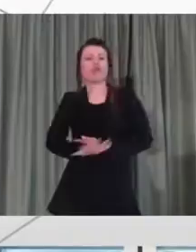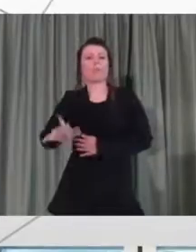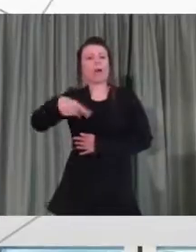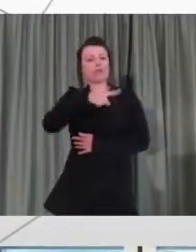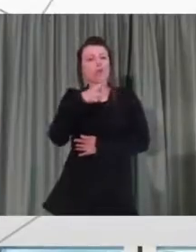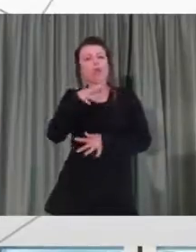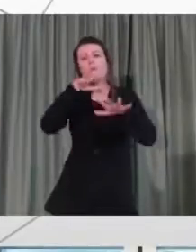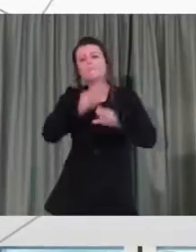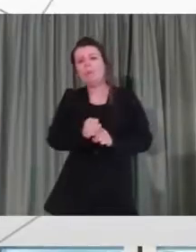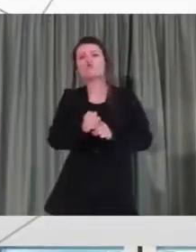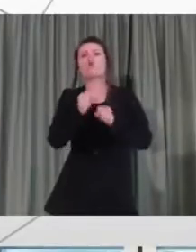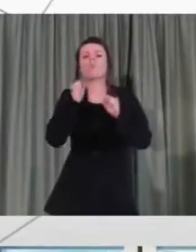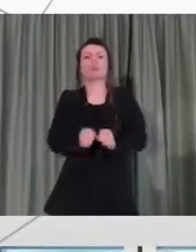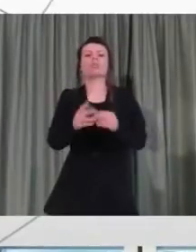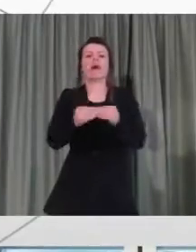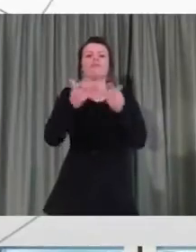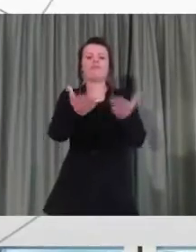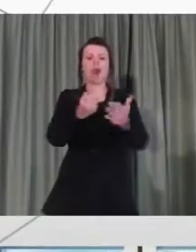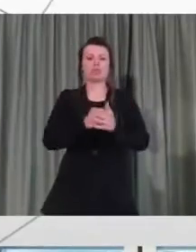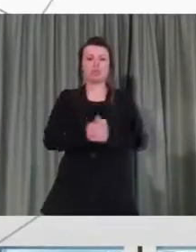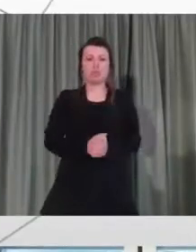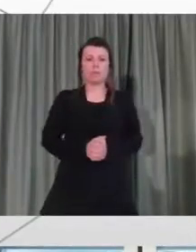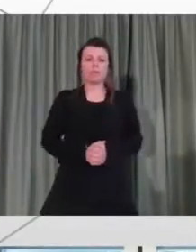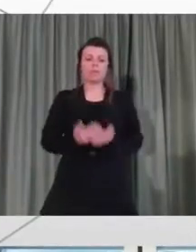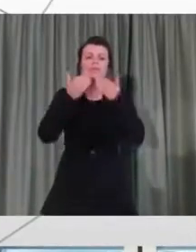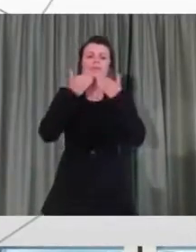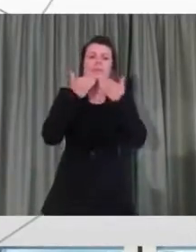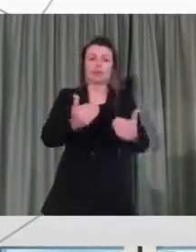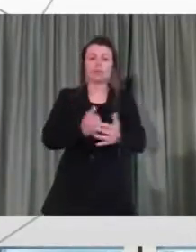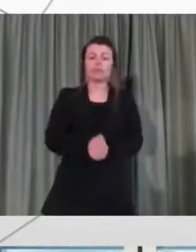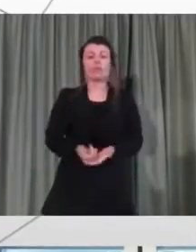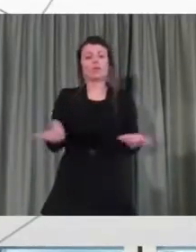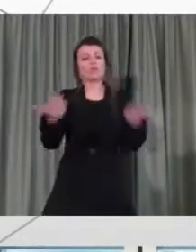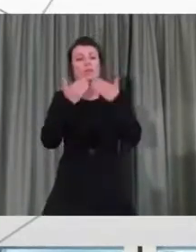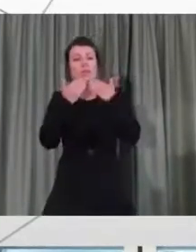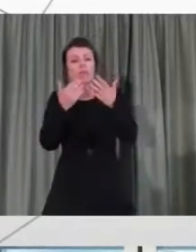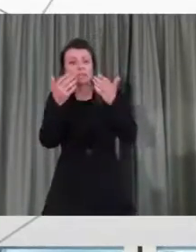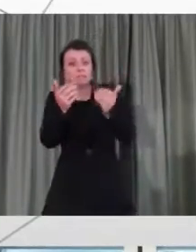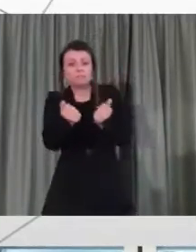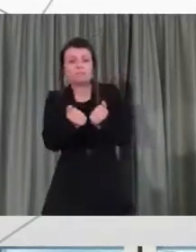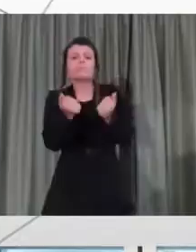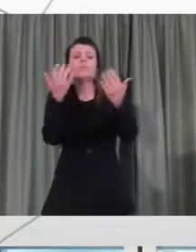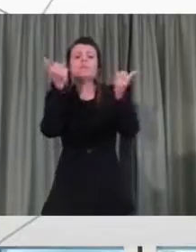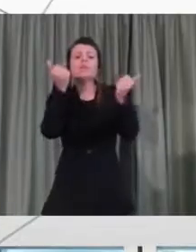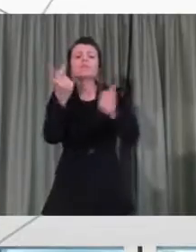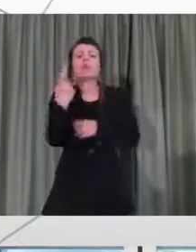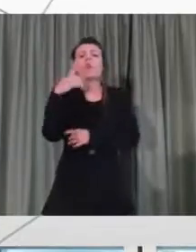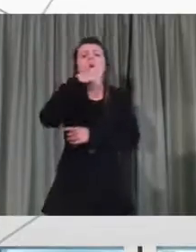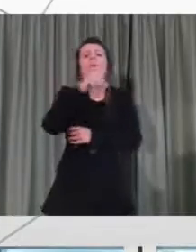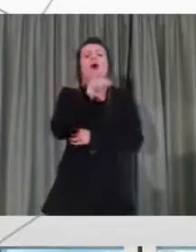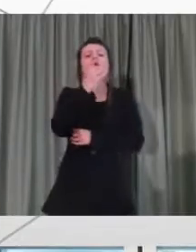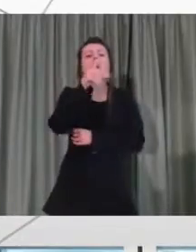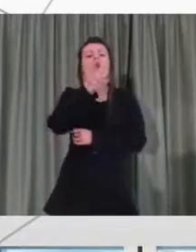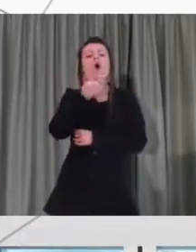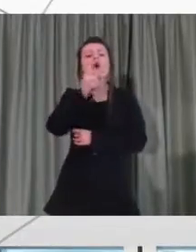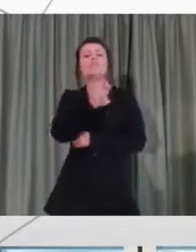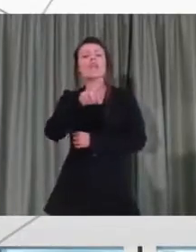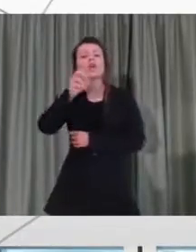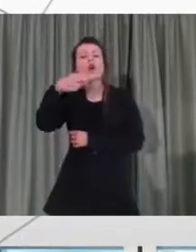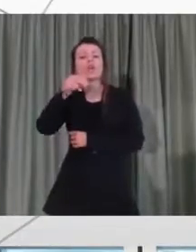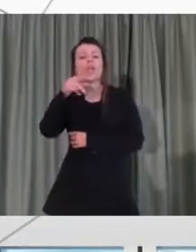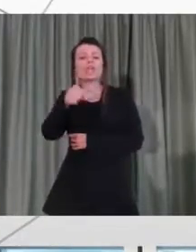li salutiamo al professor Paolo Veronesi, presidente della Fondazione Umberto Veronesi.